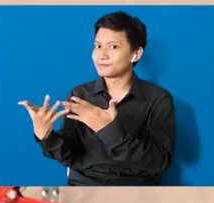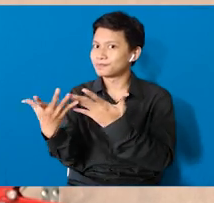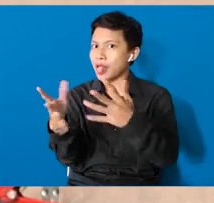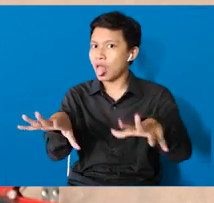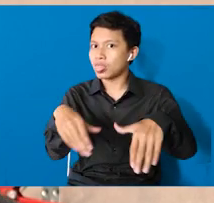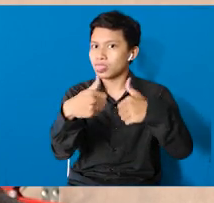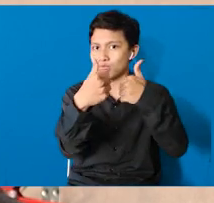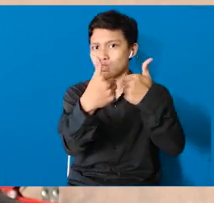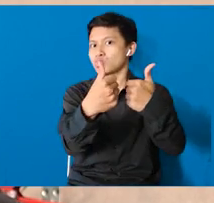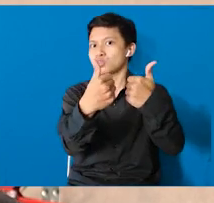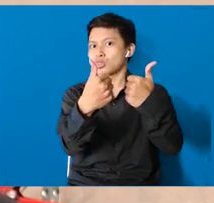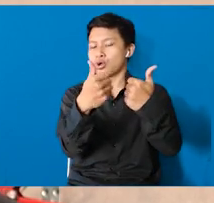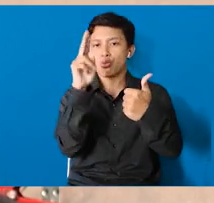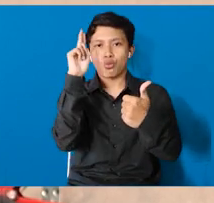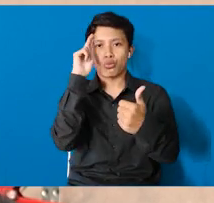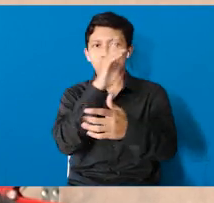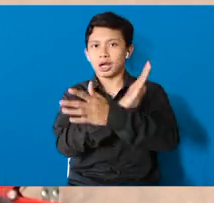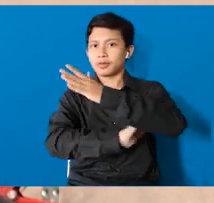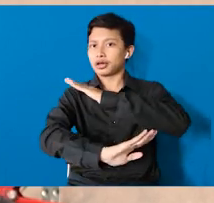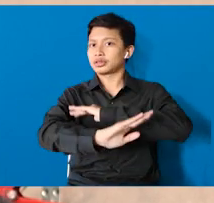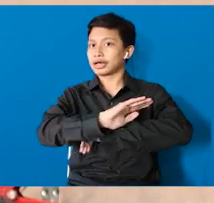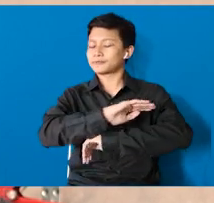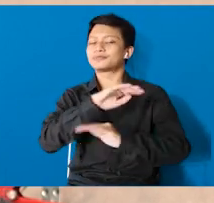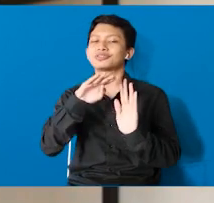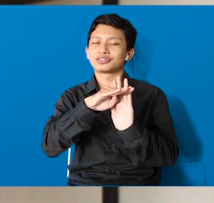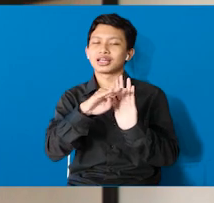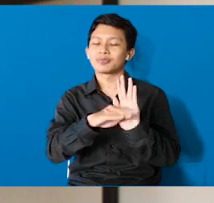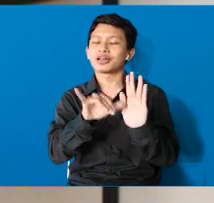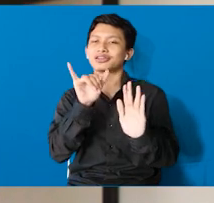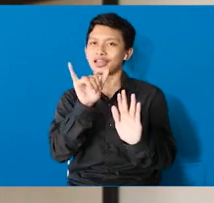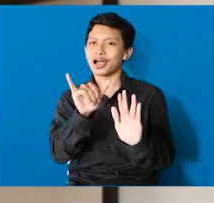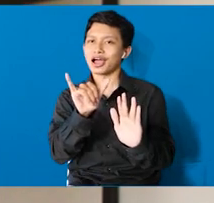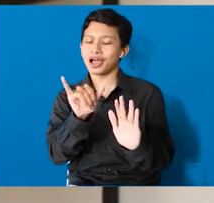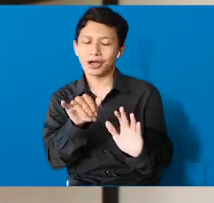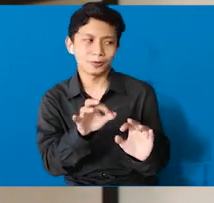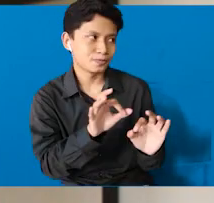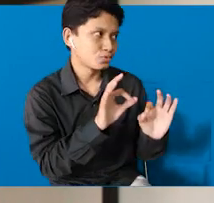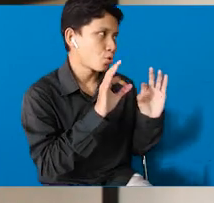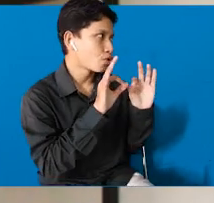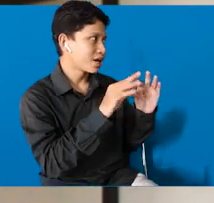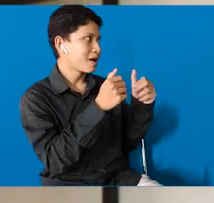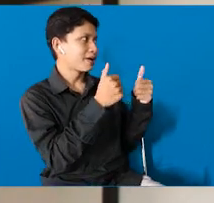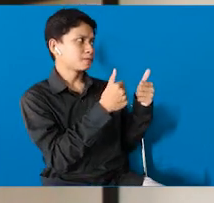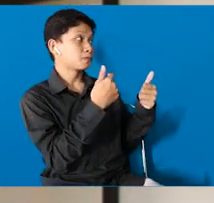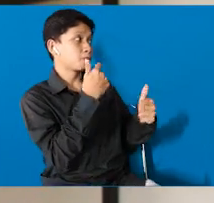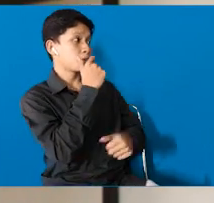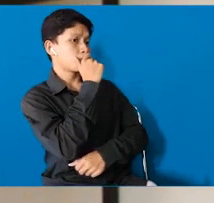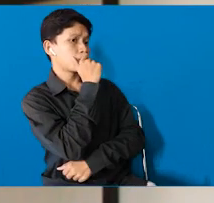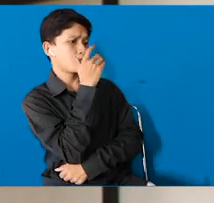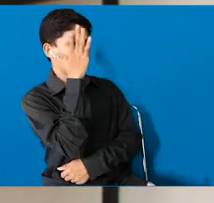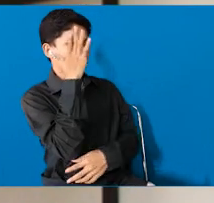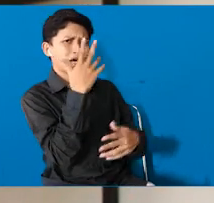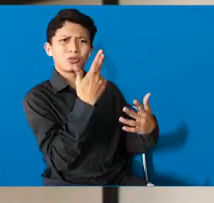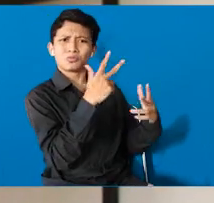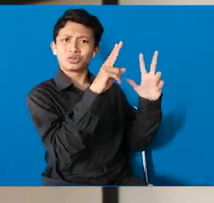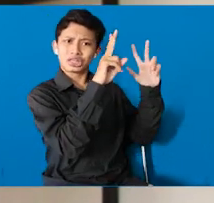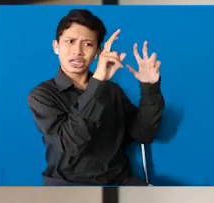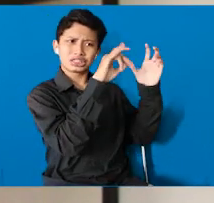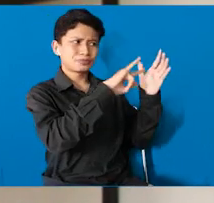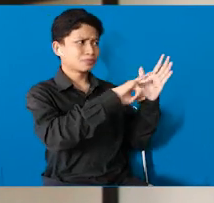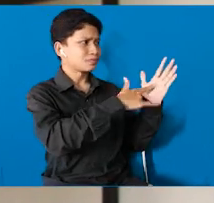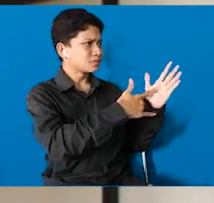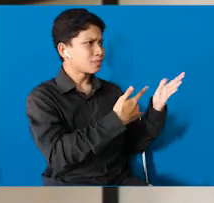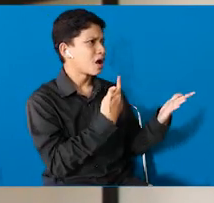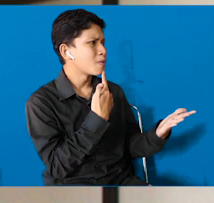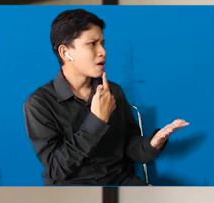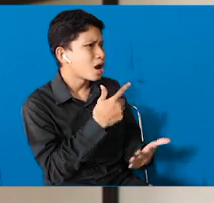yang terpadu tadi. Tapi memang terjadwal. Oke, baik. Nah, kemudian bagaimana teknisnya, pelaksanaannya,